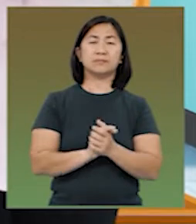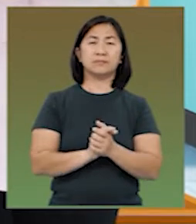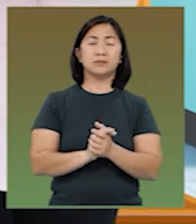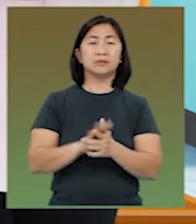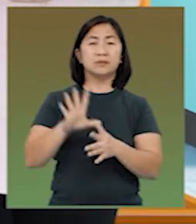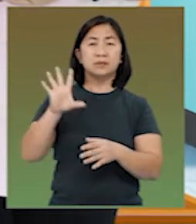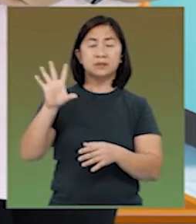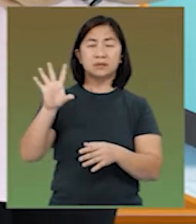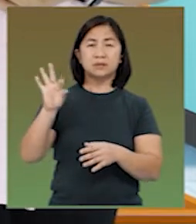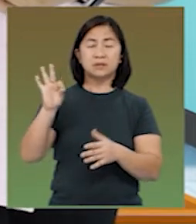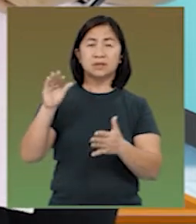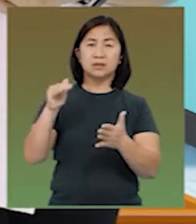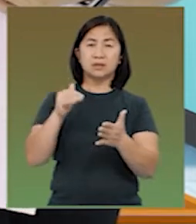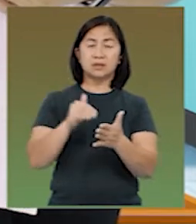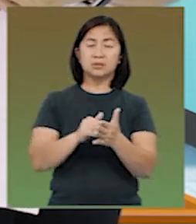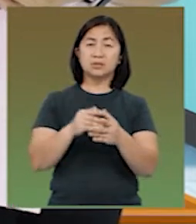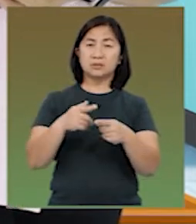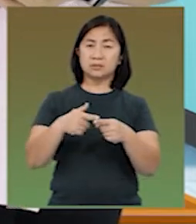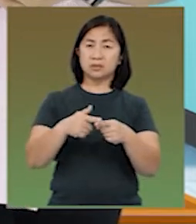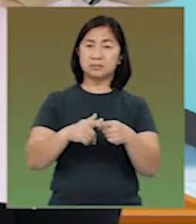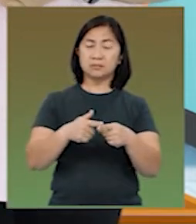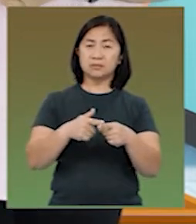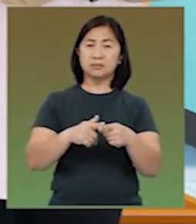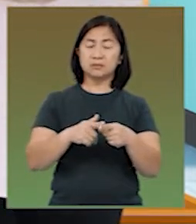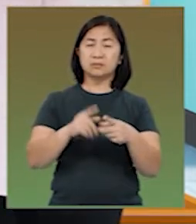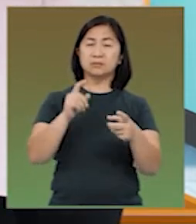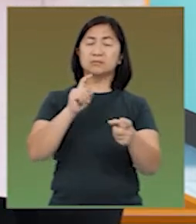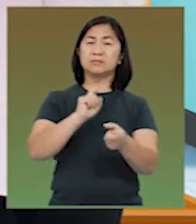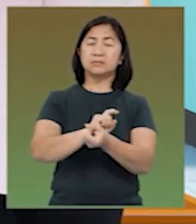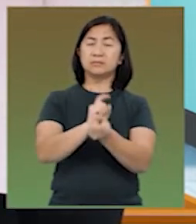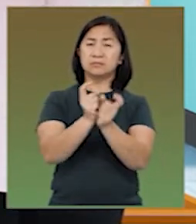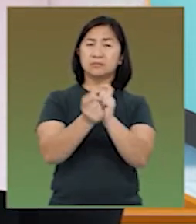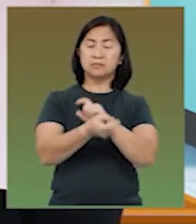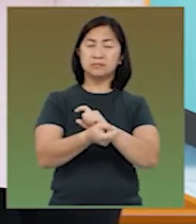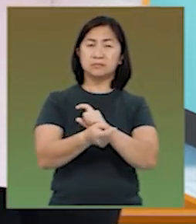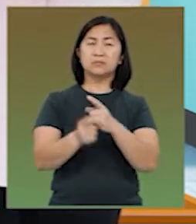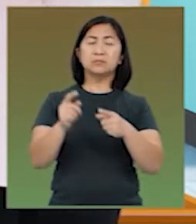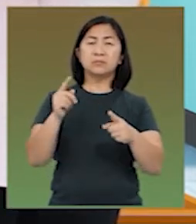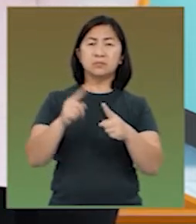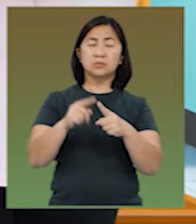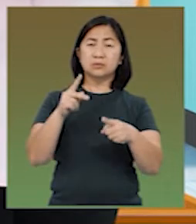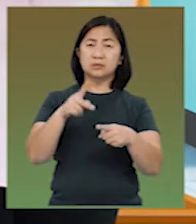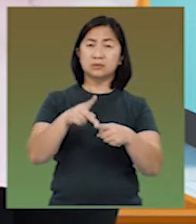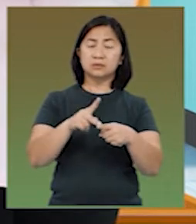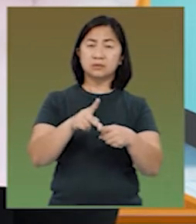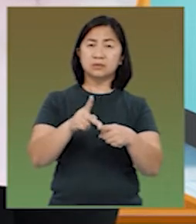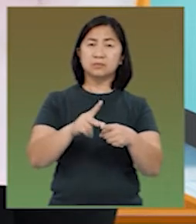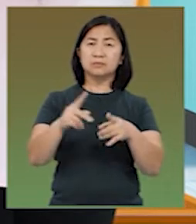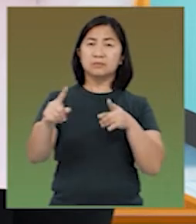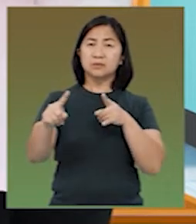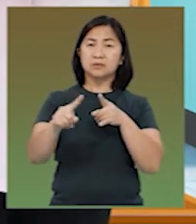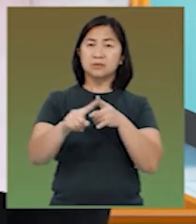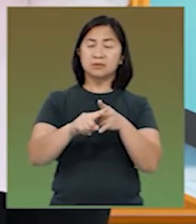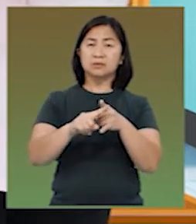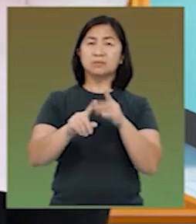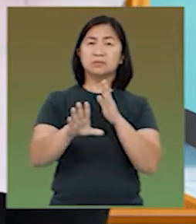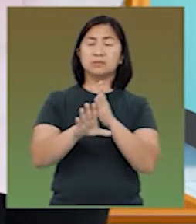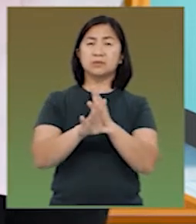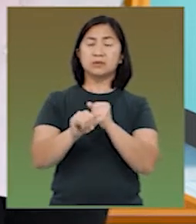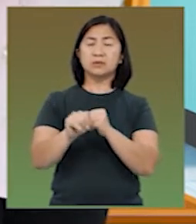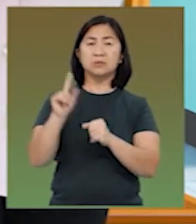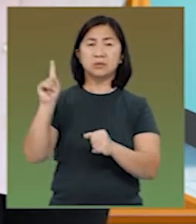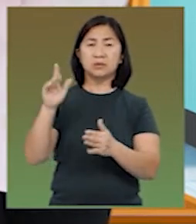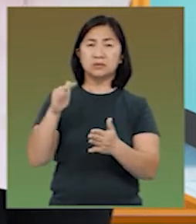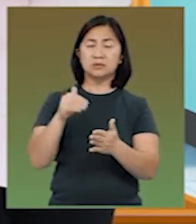Halimbawa, ang 9,000 grams. Kung i-convert ito sa kilograms, i-divide ito